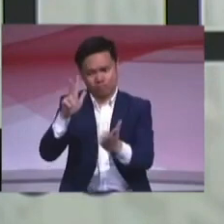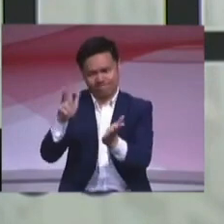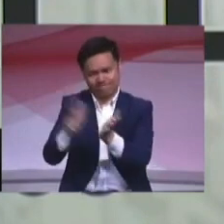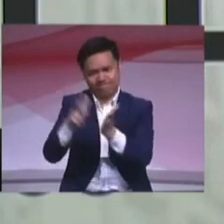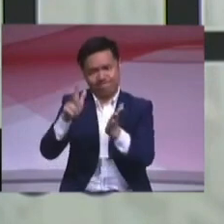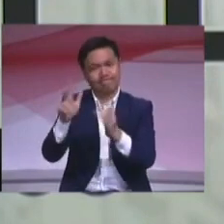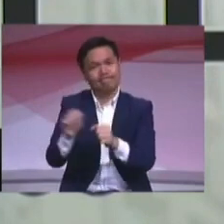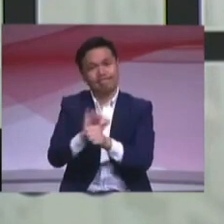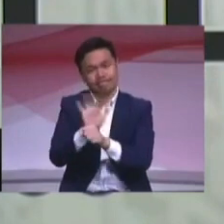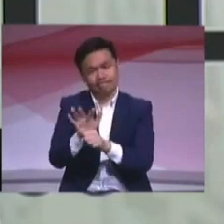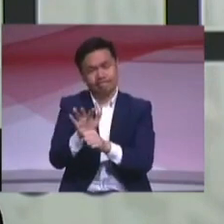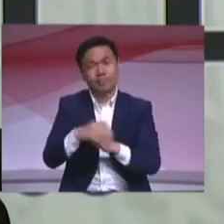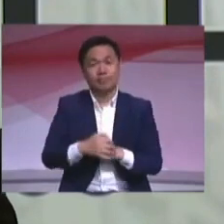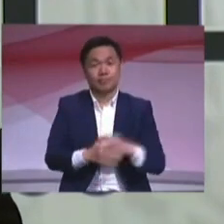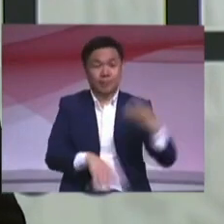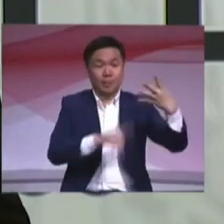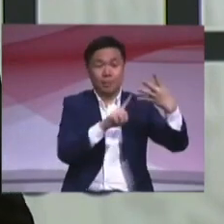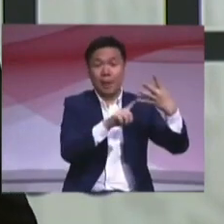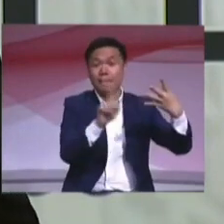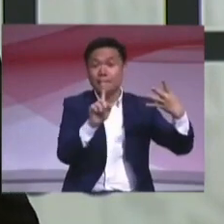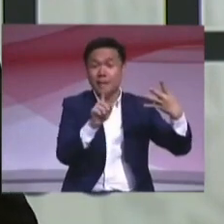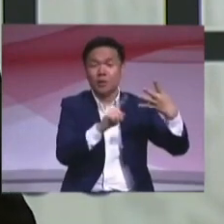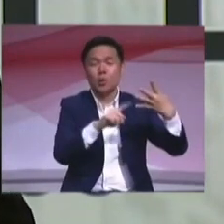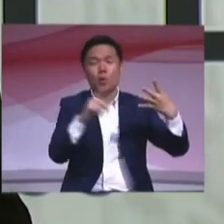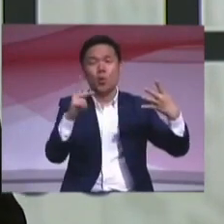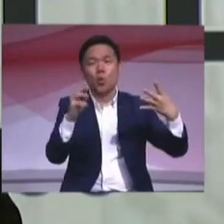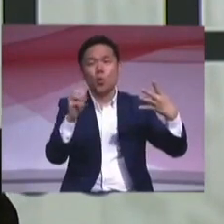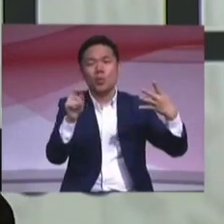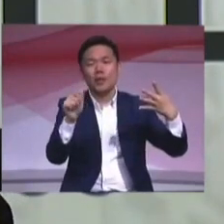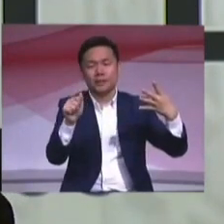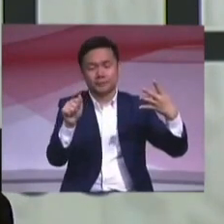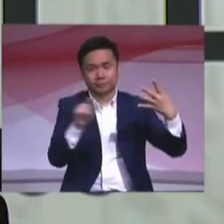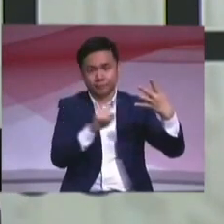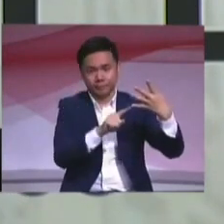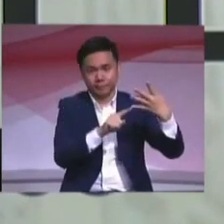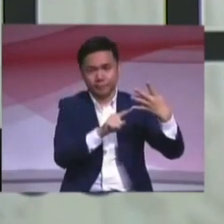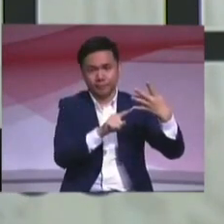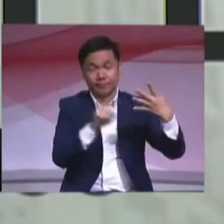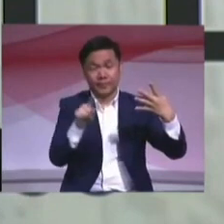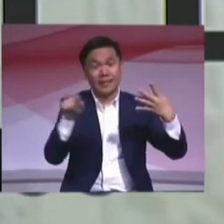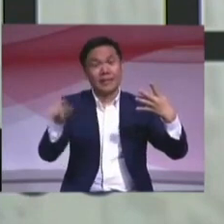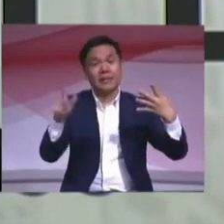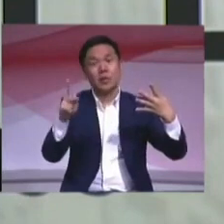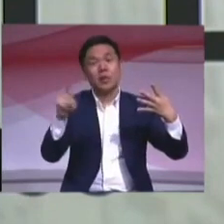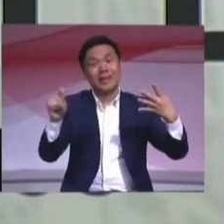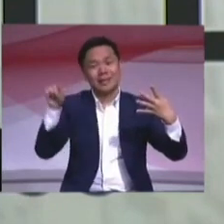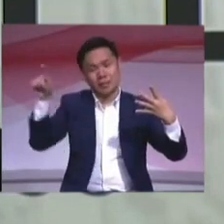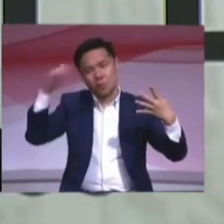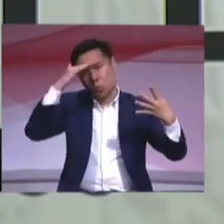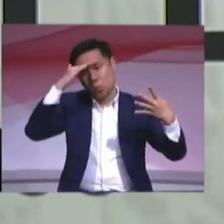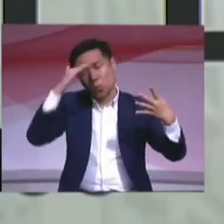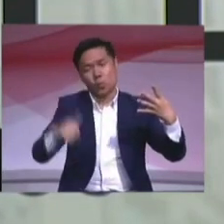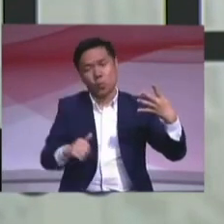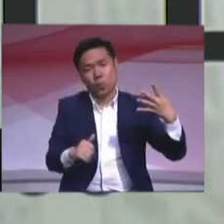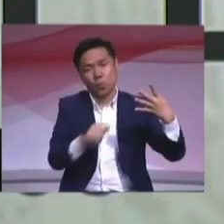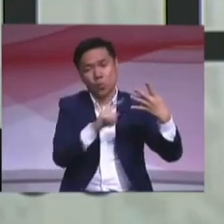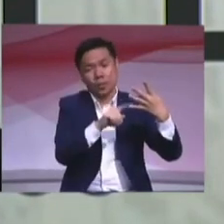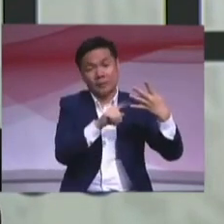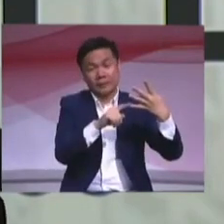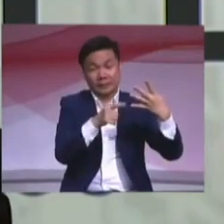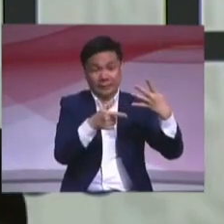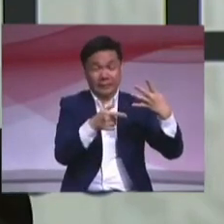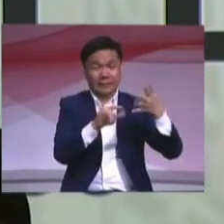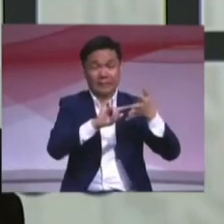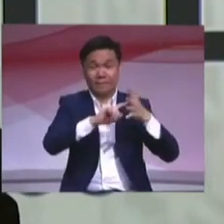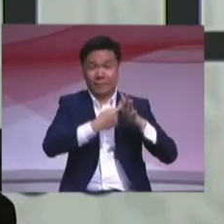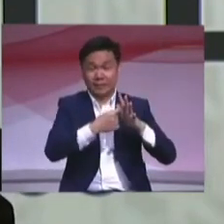COVID-19. Kluster yang keempat ialah kluster Kota. Kluster ini melibatkan daerah Kota Tinggi di Johor. Kes indeks dari kluster ini